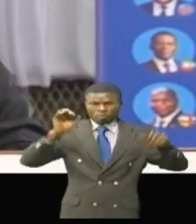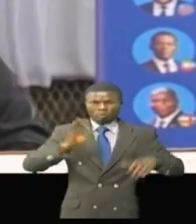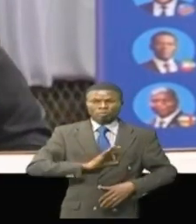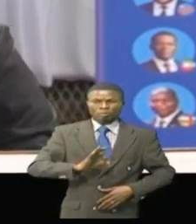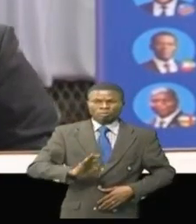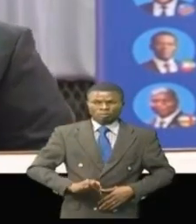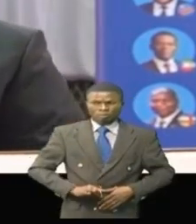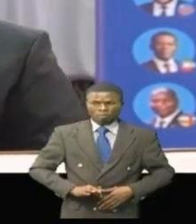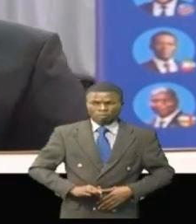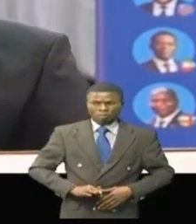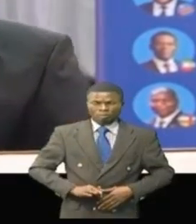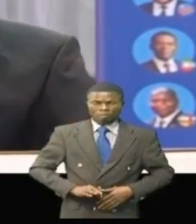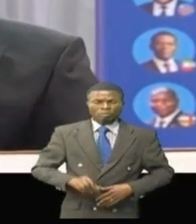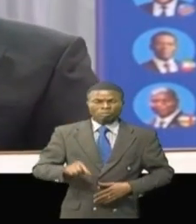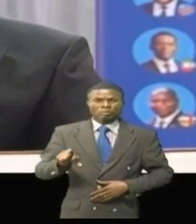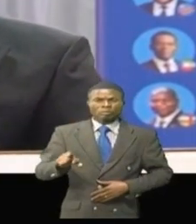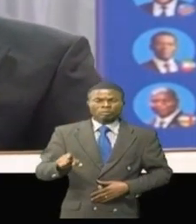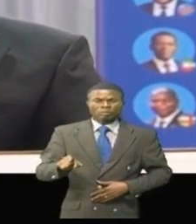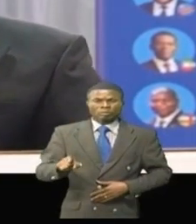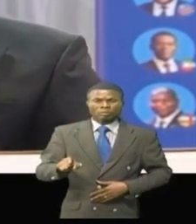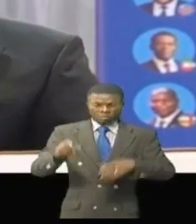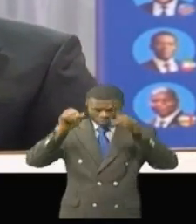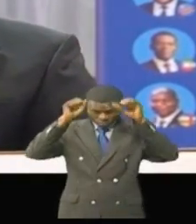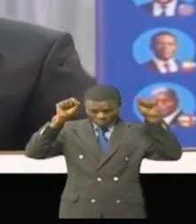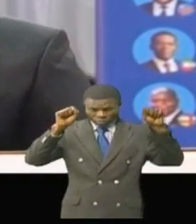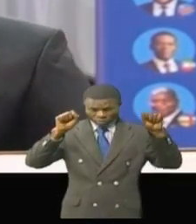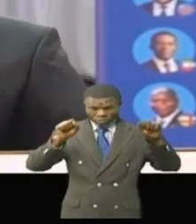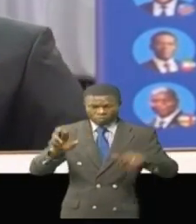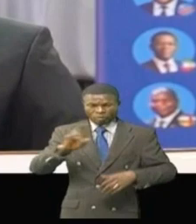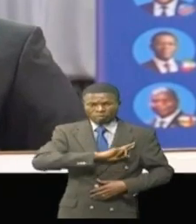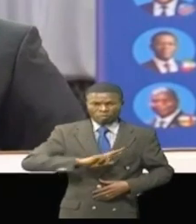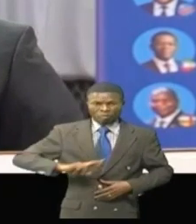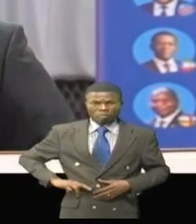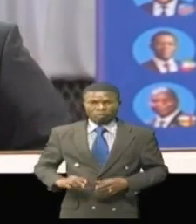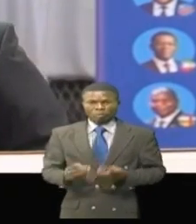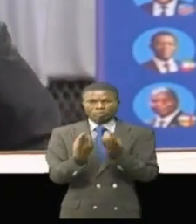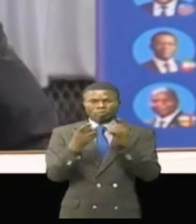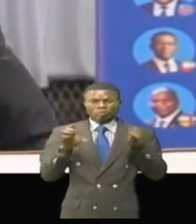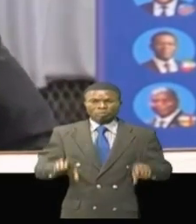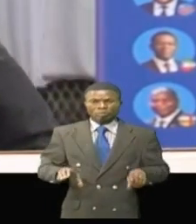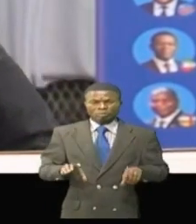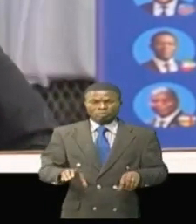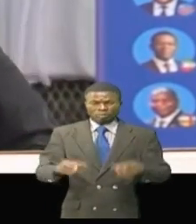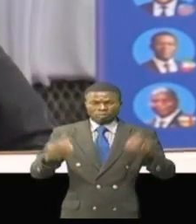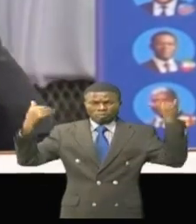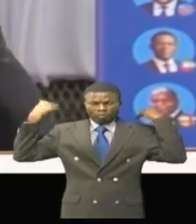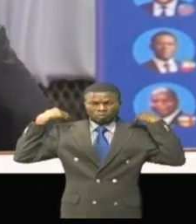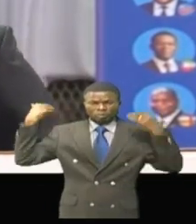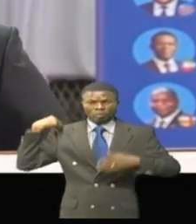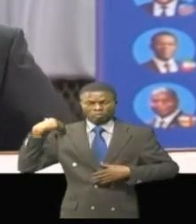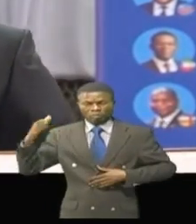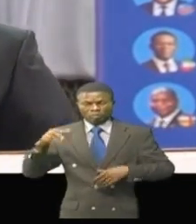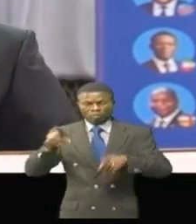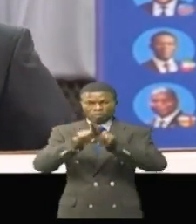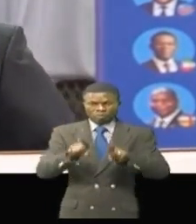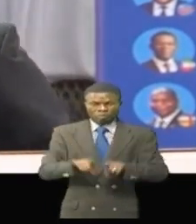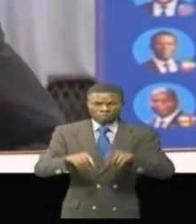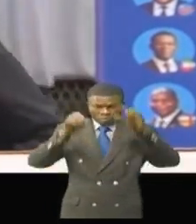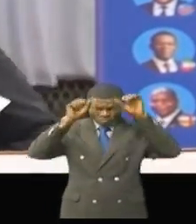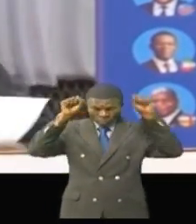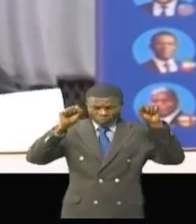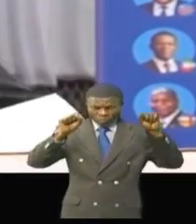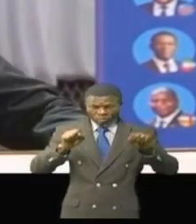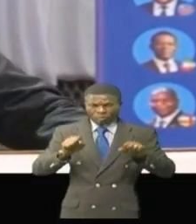Antoine Tshisekedi Tshilombo, président de la République démocratique du Congo, chef de l'État, et président en